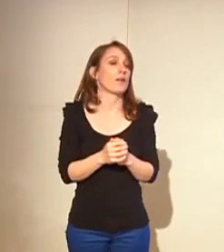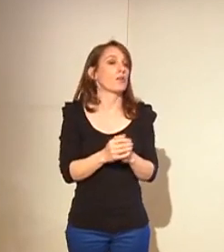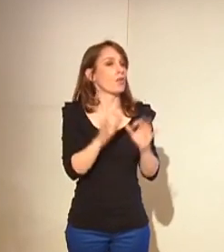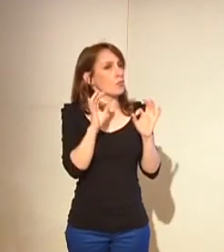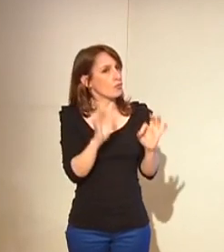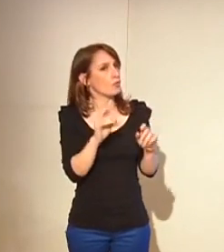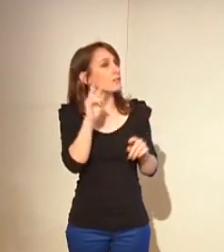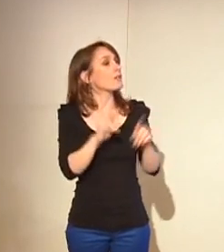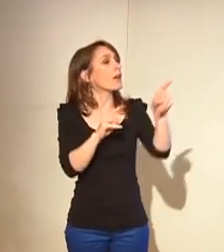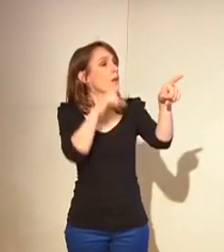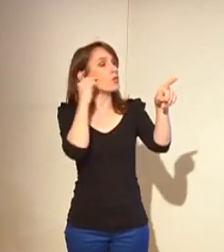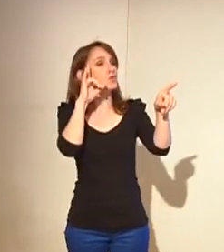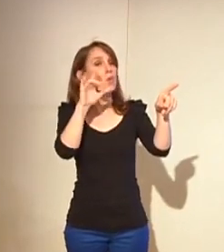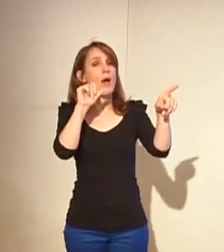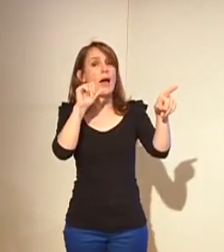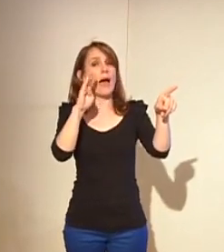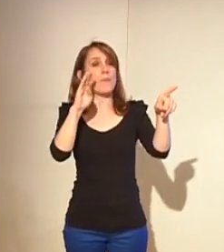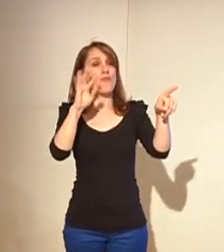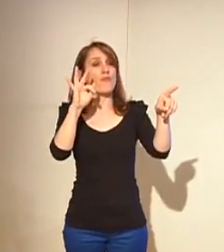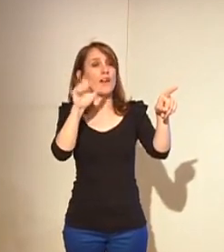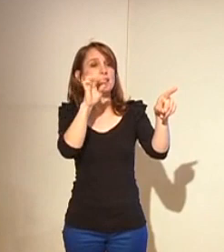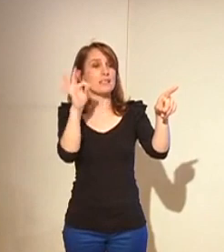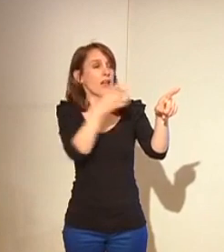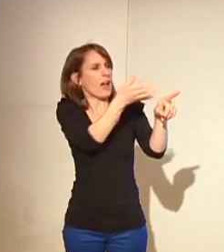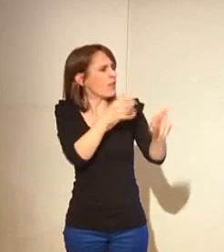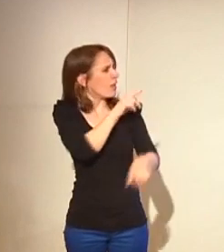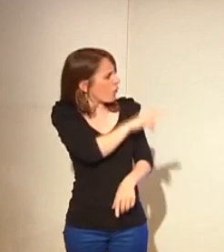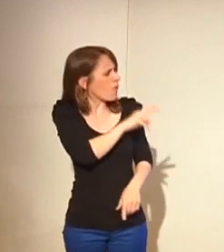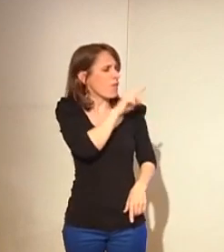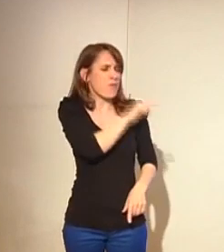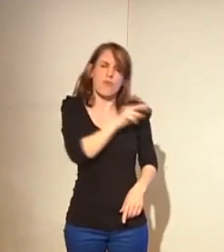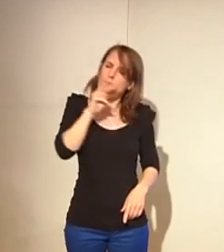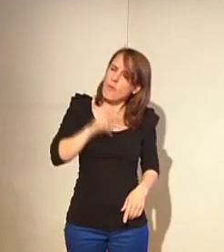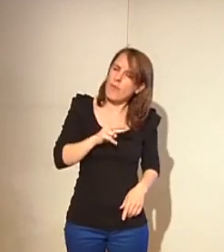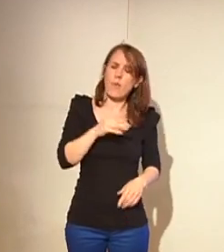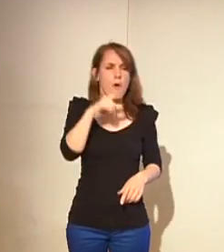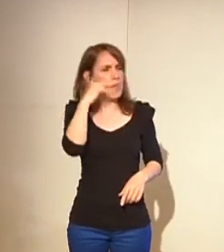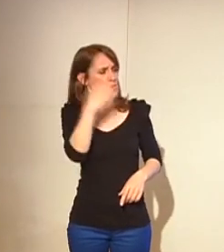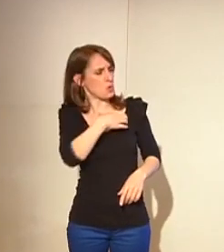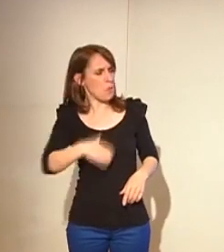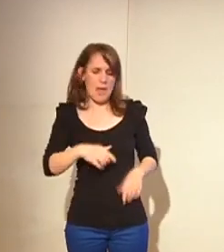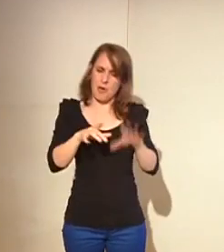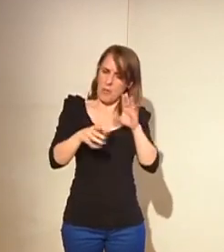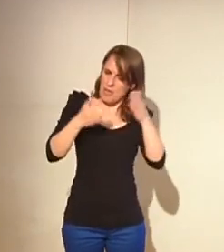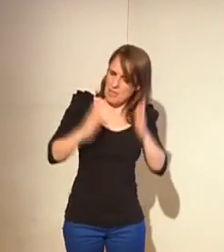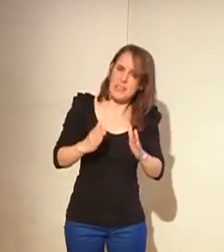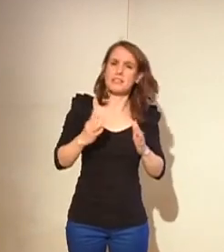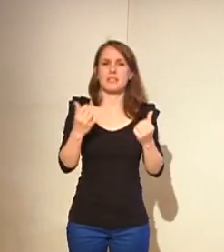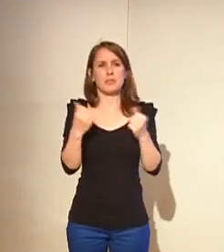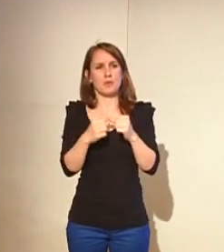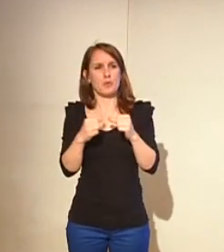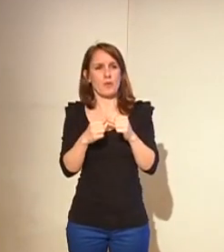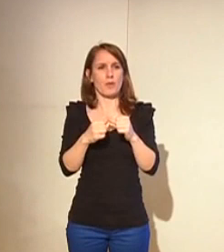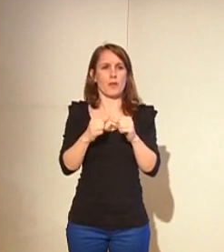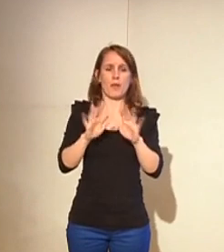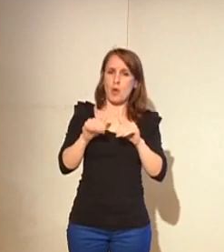le choix téméraire AR ise de maintenir les indemnités des conseillers sans